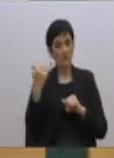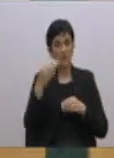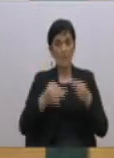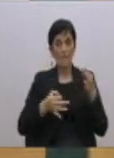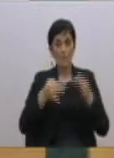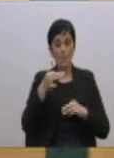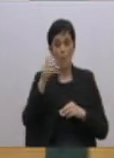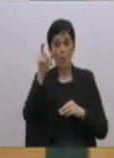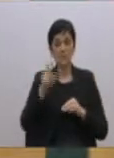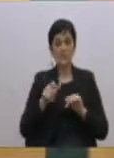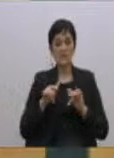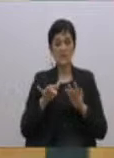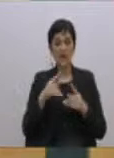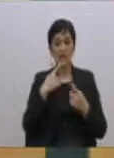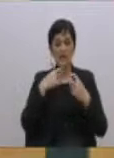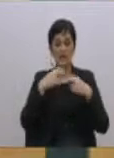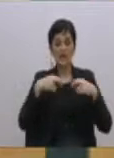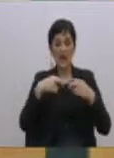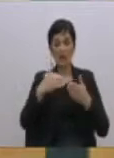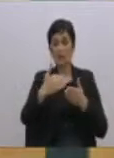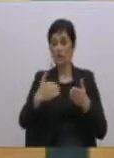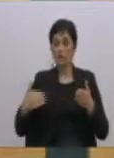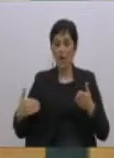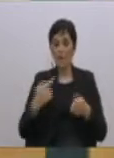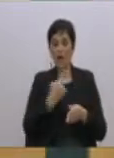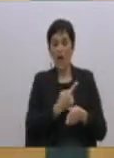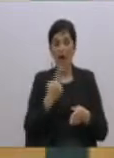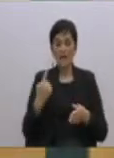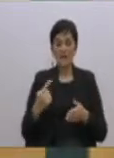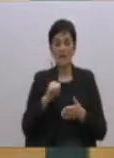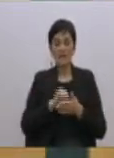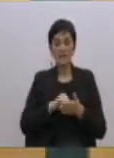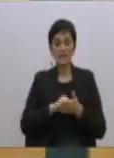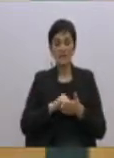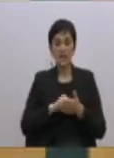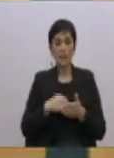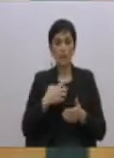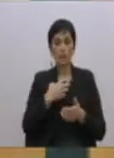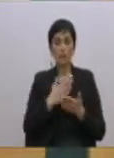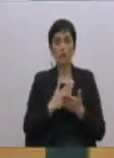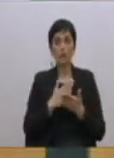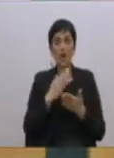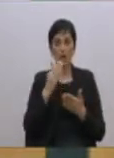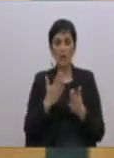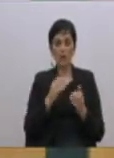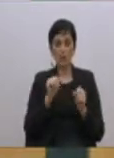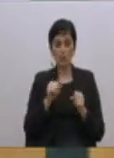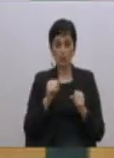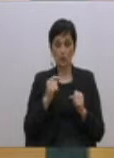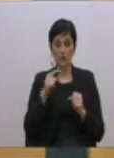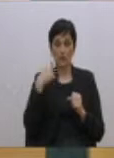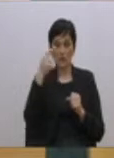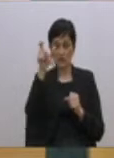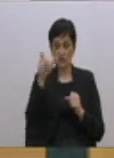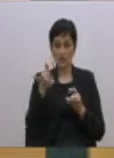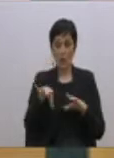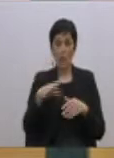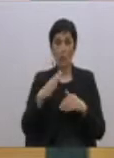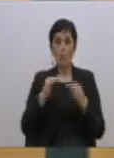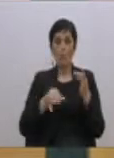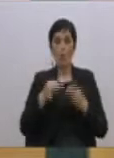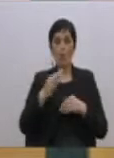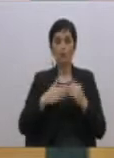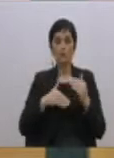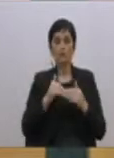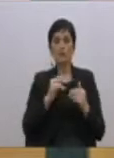mosamakhleta sakmita ganxilisdan chamotslebis ert-ert shemdegi saputlis shinarsi რომ არსებობს დასაბუთებული ვარაუდი, რომ შესარჩენით მოსამართლე ხელშეუშლის